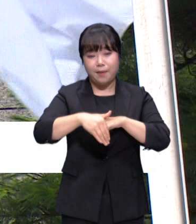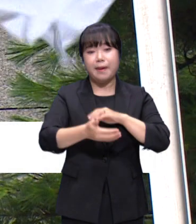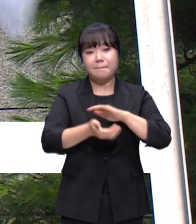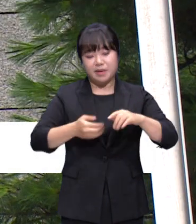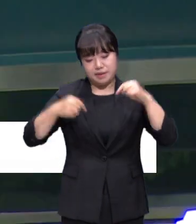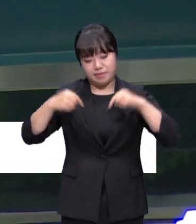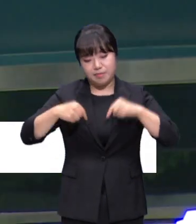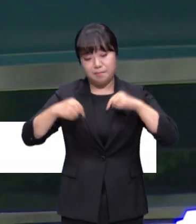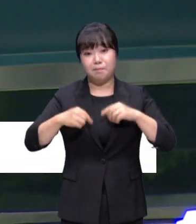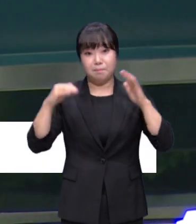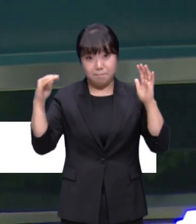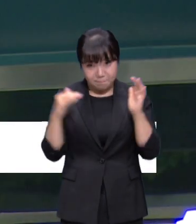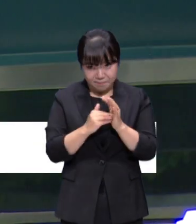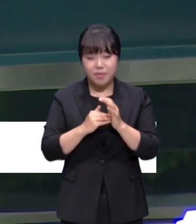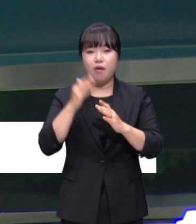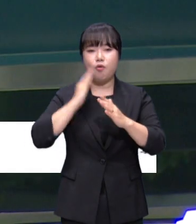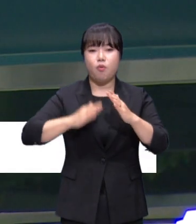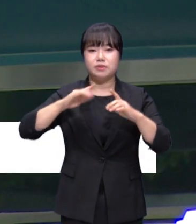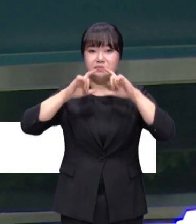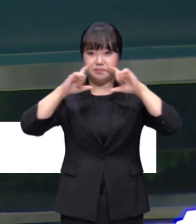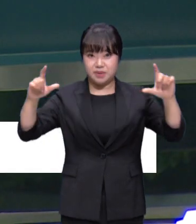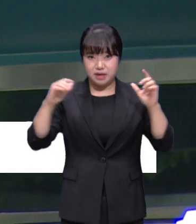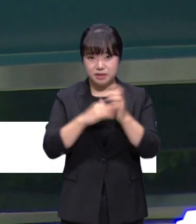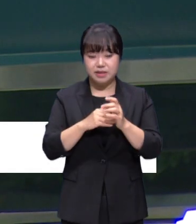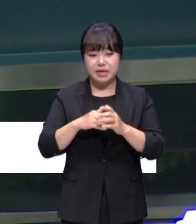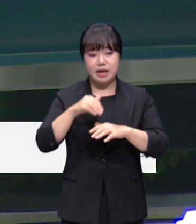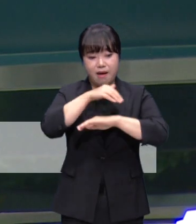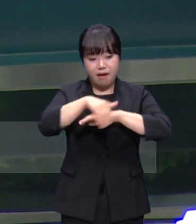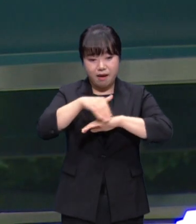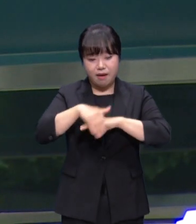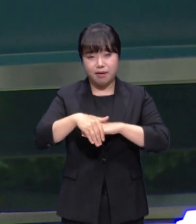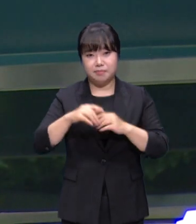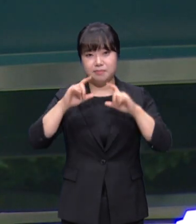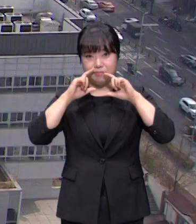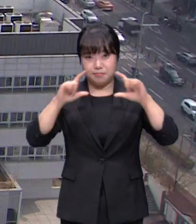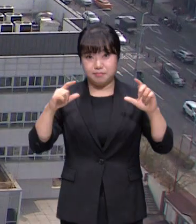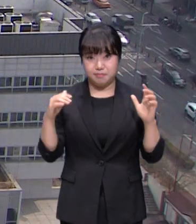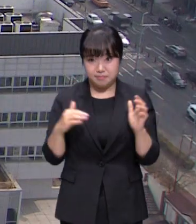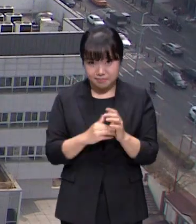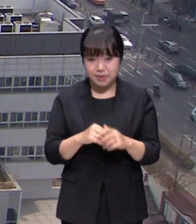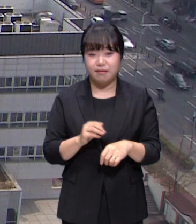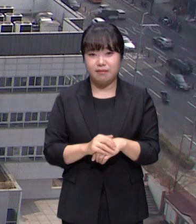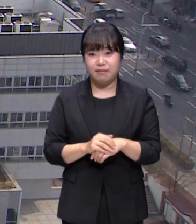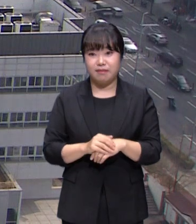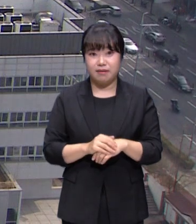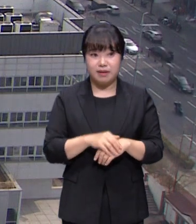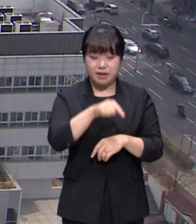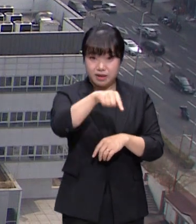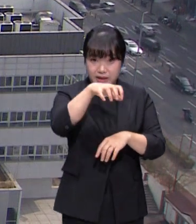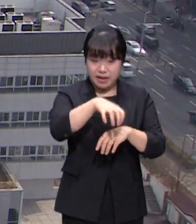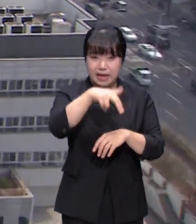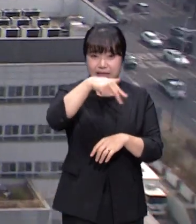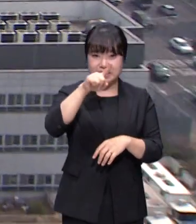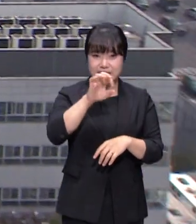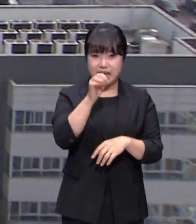사전협상이 마무리됐음을 공식화하고 개발 계획안을 내놨습니다. 개발 사업 부지는